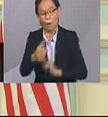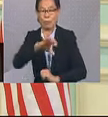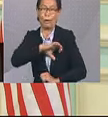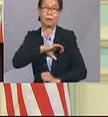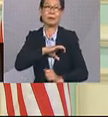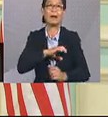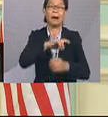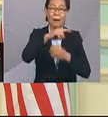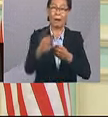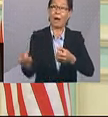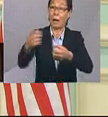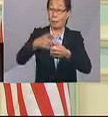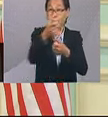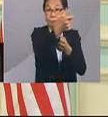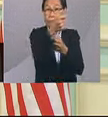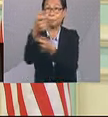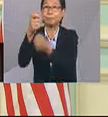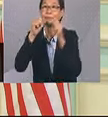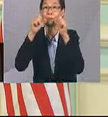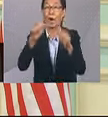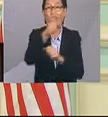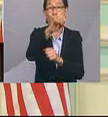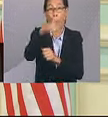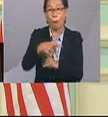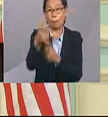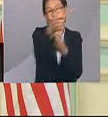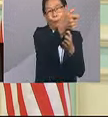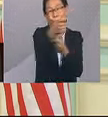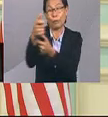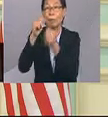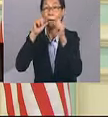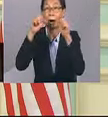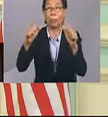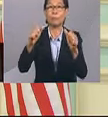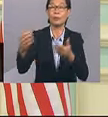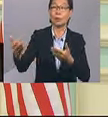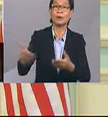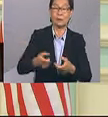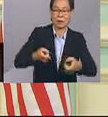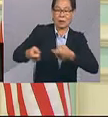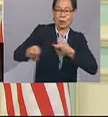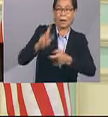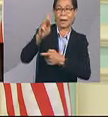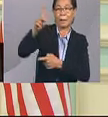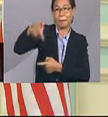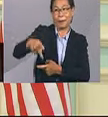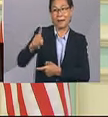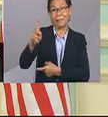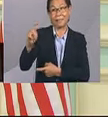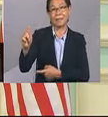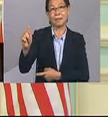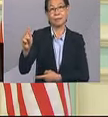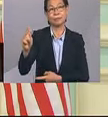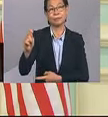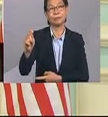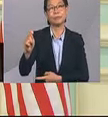Mengenai sanitasi awam, ops sanitasi awam yang di bawah kawal selia Kementerian